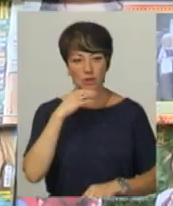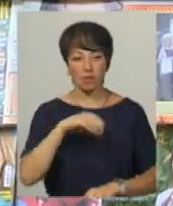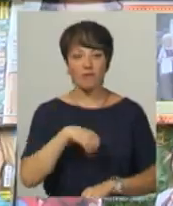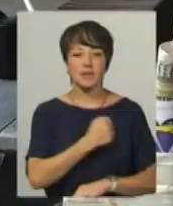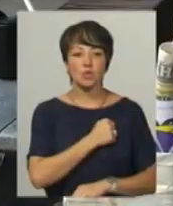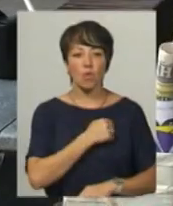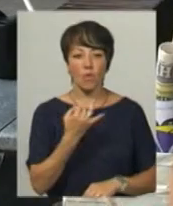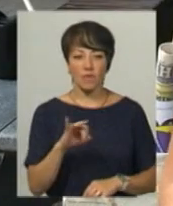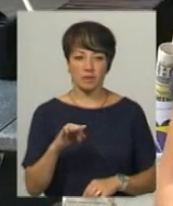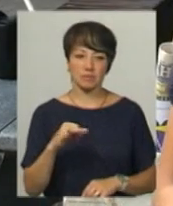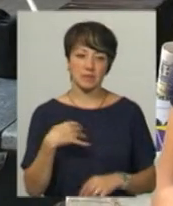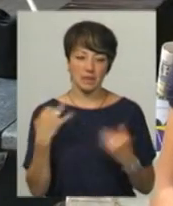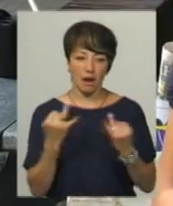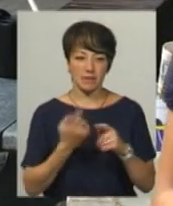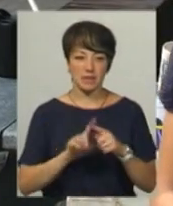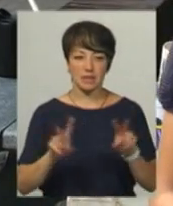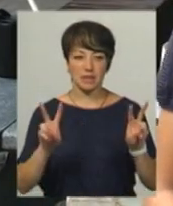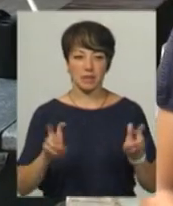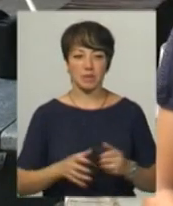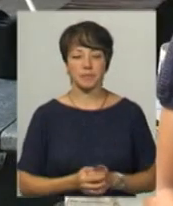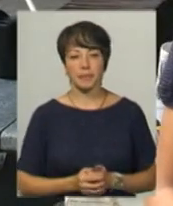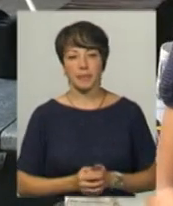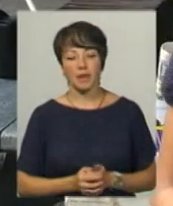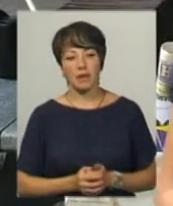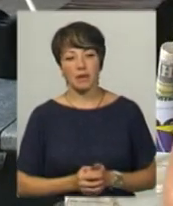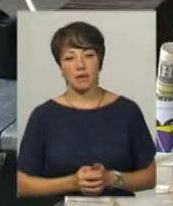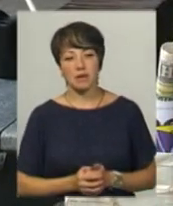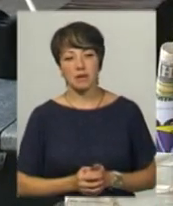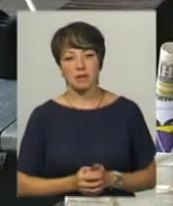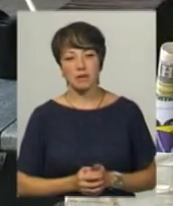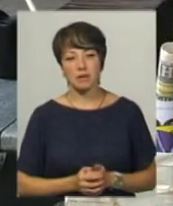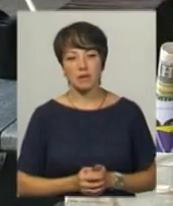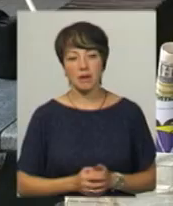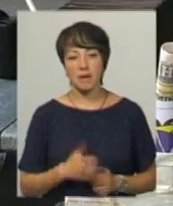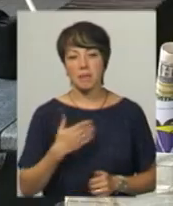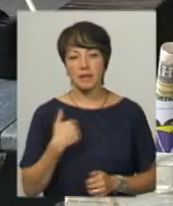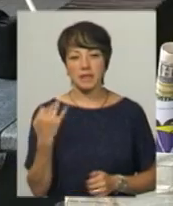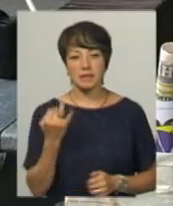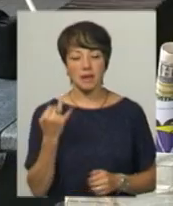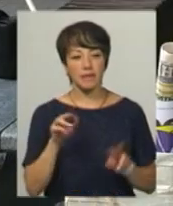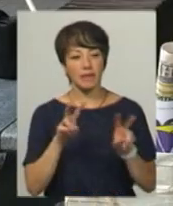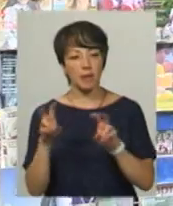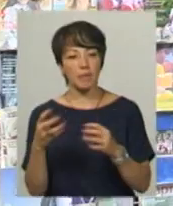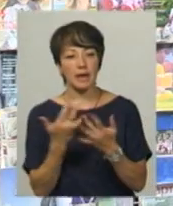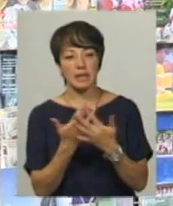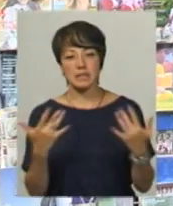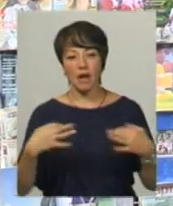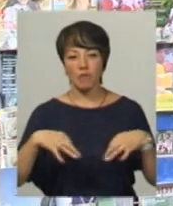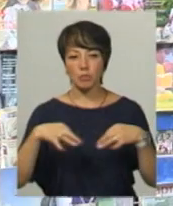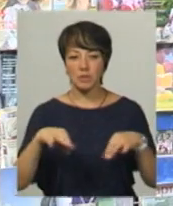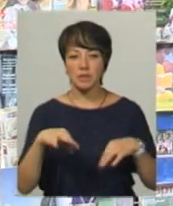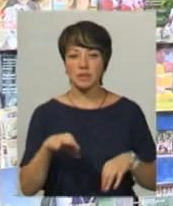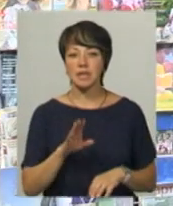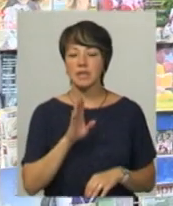тема. Мене зацікавив цей журнал про різні автомобілі. Катерина